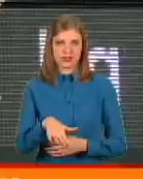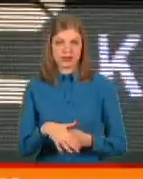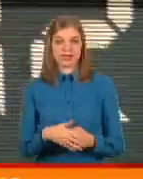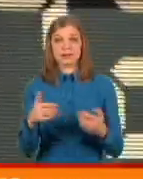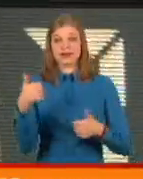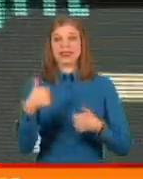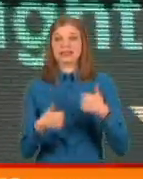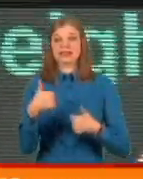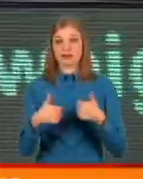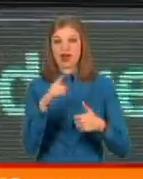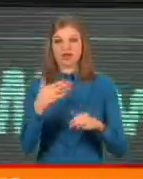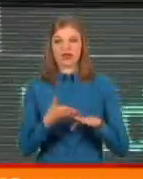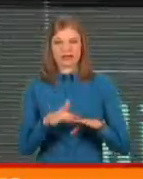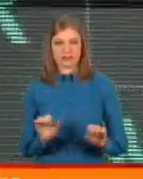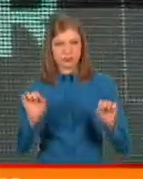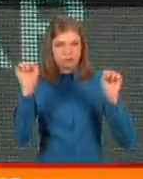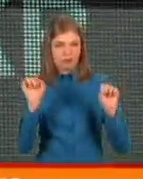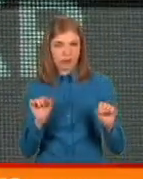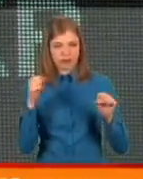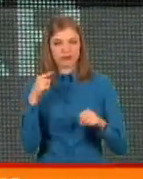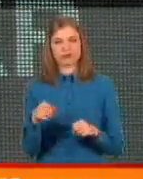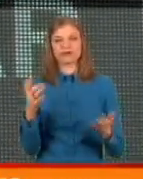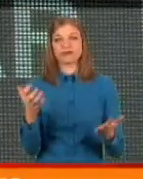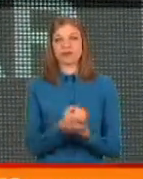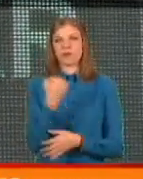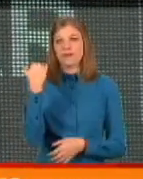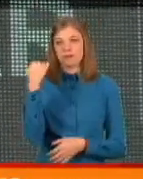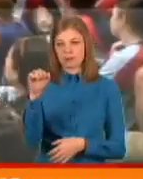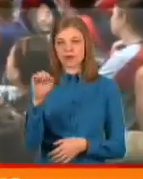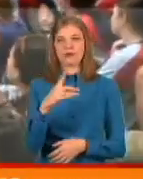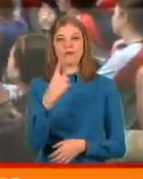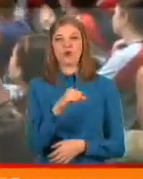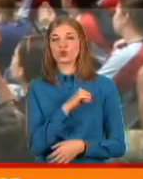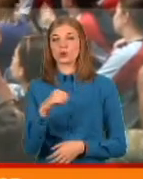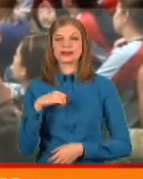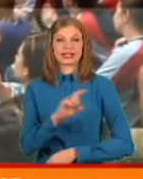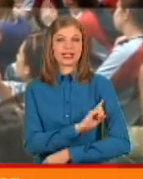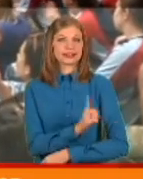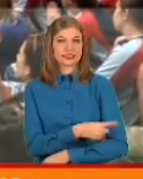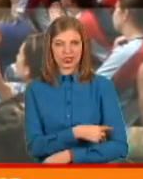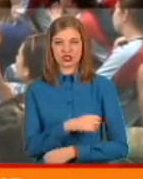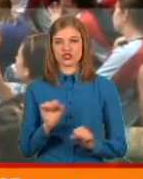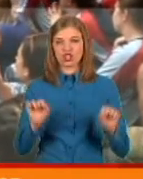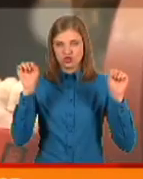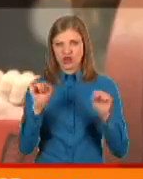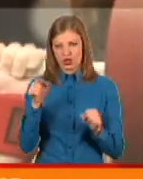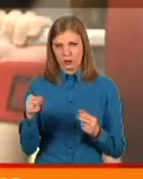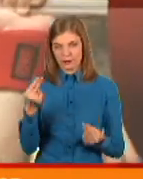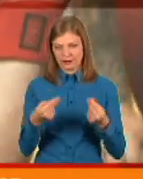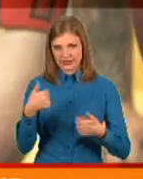місцем. Змаганням з пауерліфтингу Олександр Гаврленко виборов перемогу у одного із найсильніших штангістів